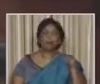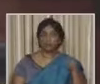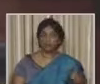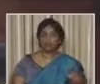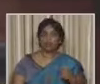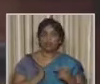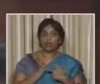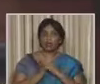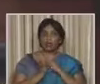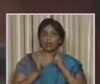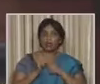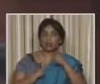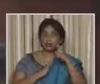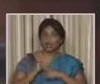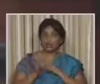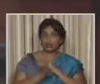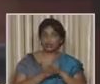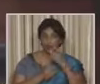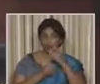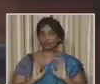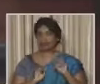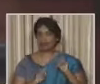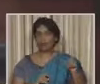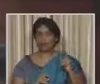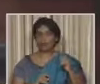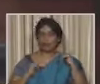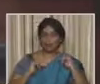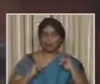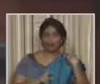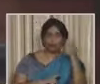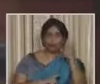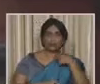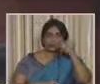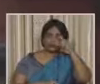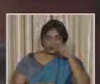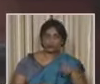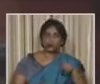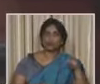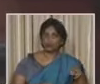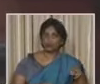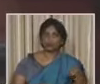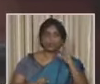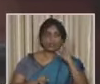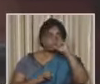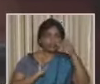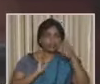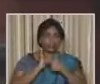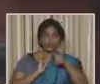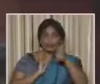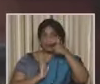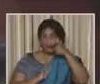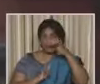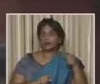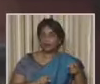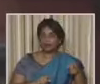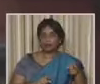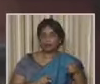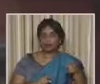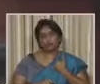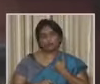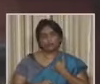தாஜ் சமுத்ரா ஓட்டலில் குண்டு தாக்குதல் நடத்தவிருந்தவர். ஆனால் சிசிடிவி காணொலி மூலமாக அவருக்கு தொலைபேசி அழைப்பு ஒன்று